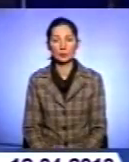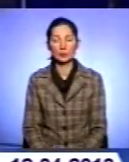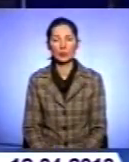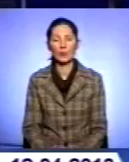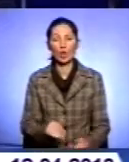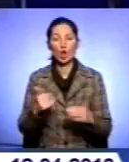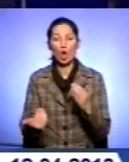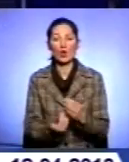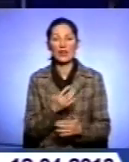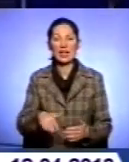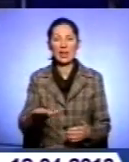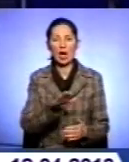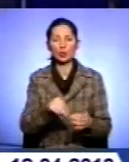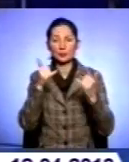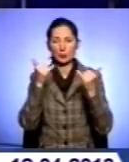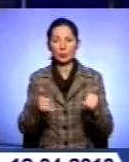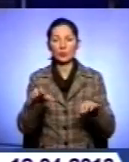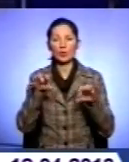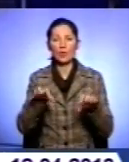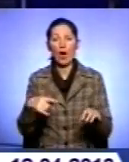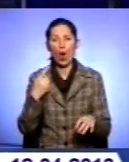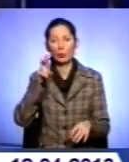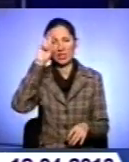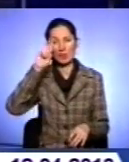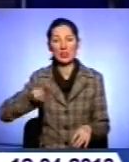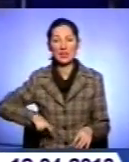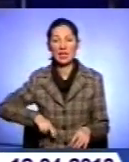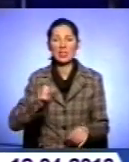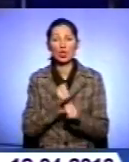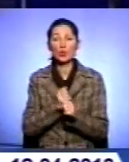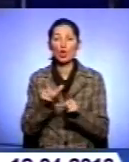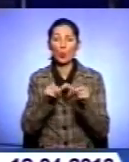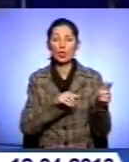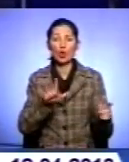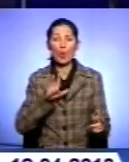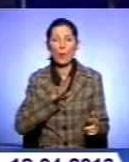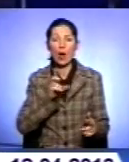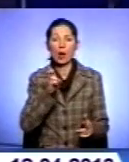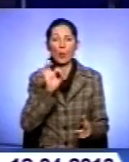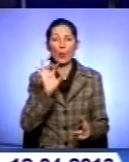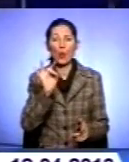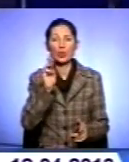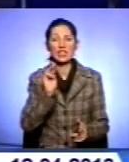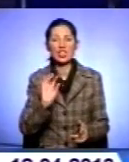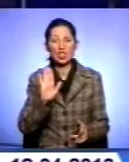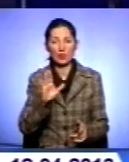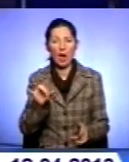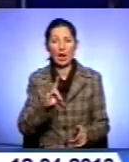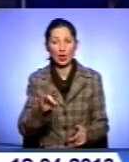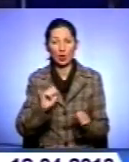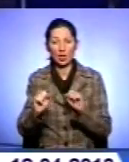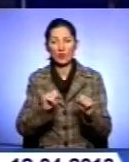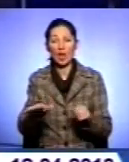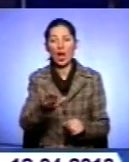І до новин краю. Сьогодні голова облдержадміністрації з робочою поїздкою побував у Борщівському районі. Керівник краю